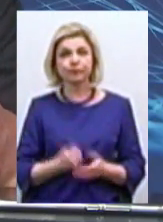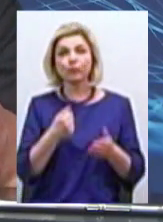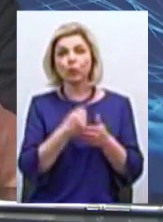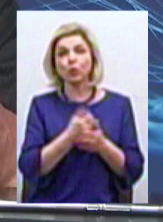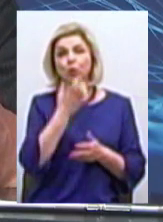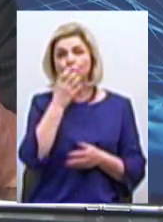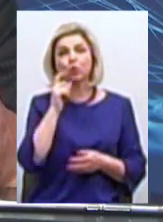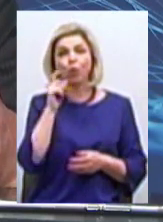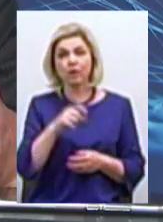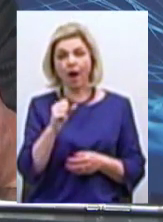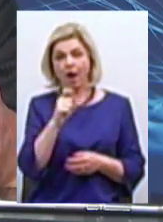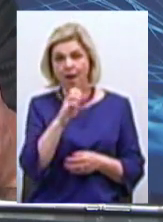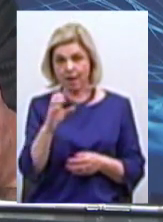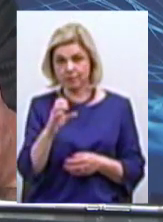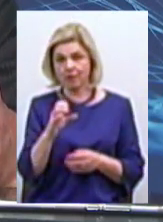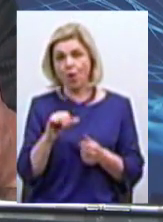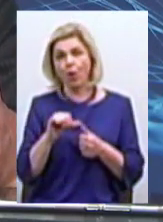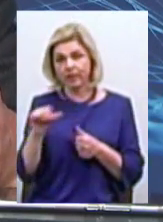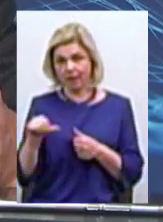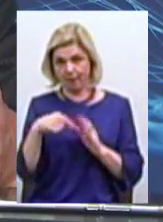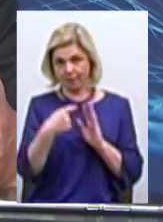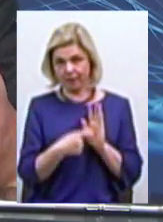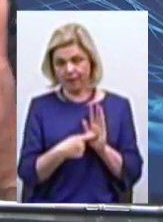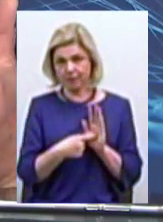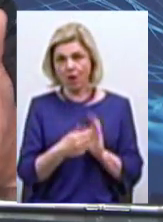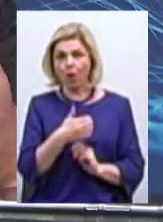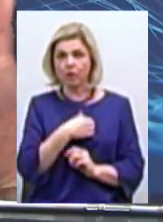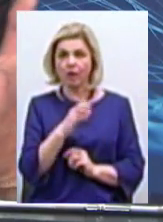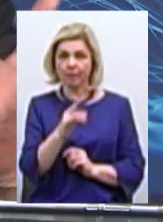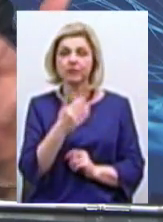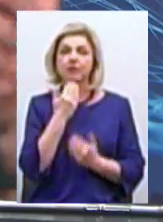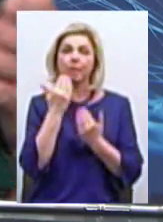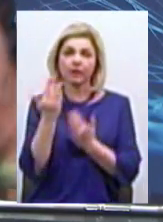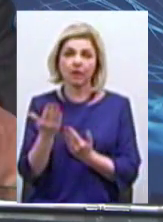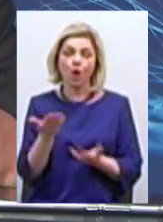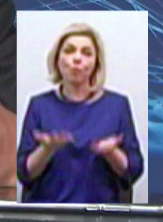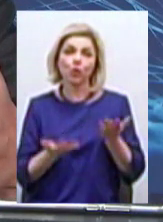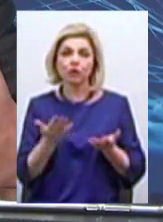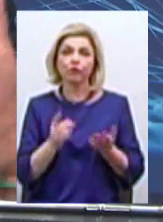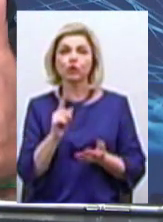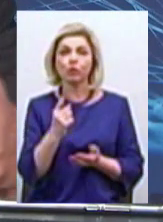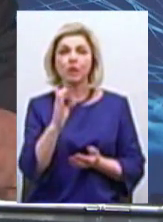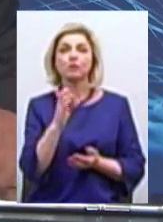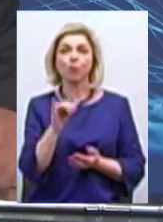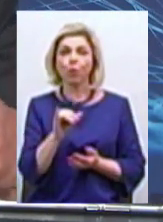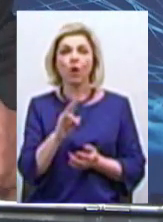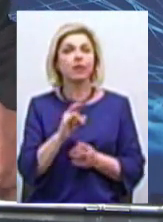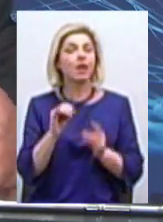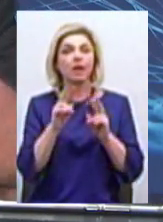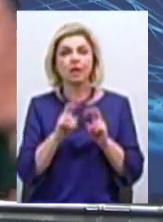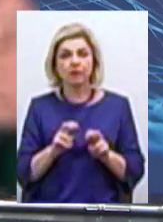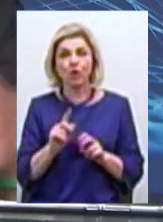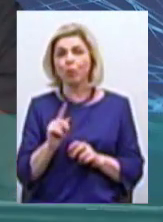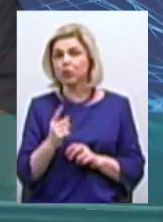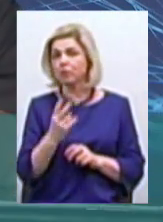Южноукраїнської атомної станції особливі питання. Я б хотів би навіть запитати, можливо, чому СБУ не розглядає і чому не